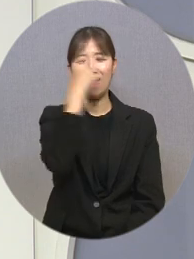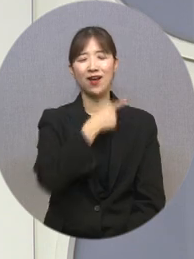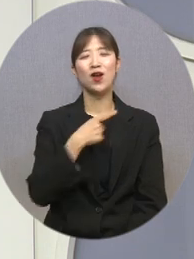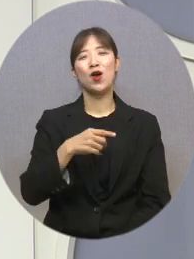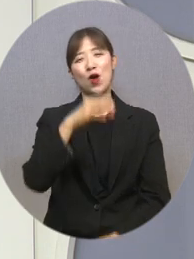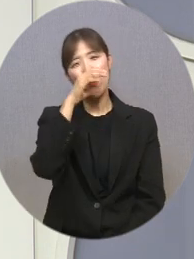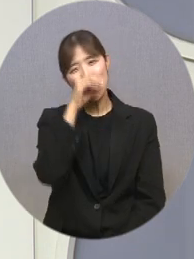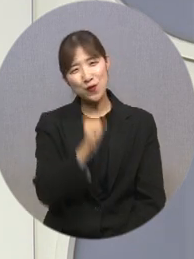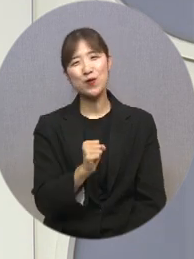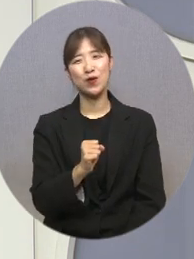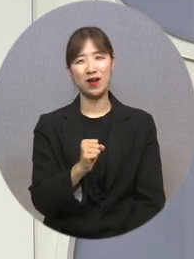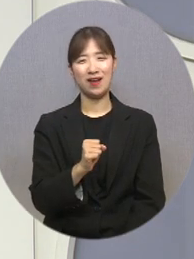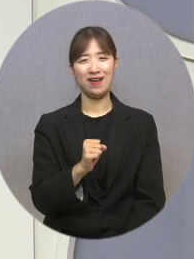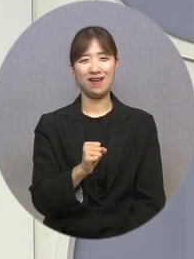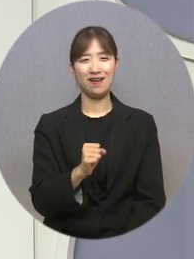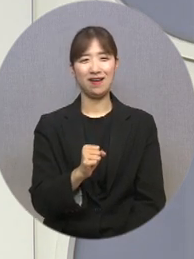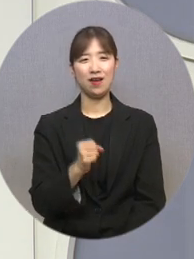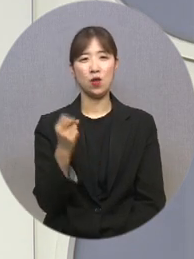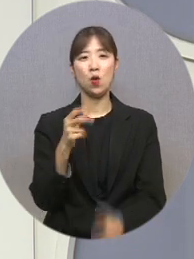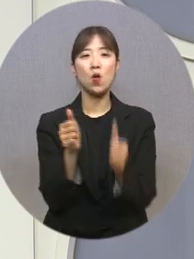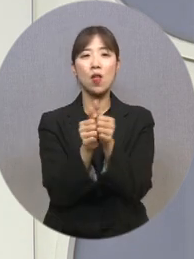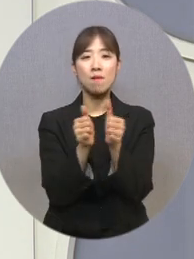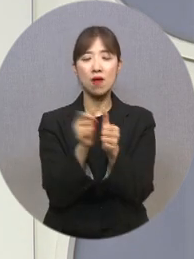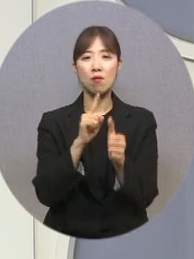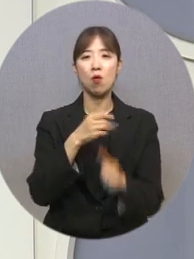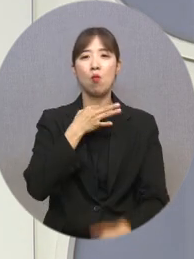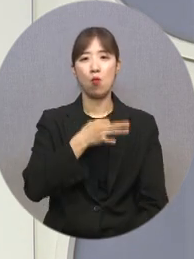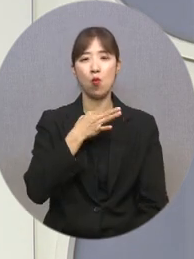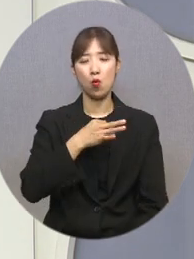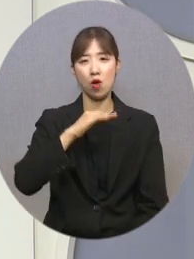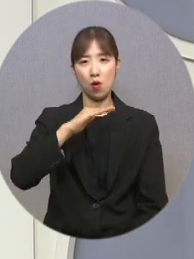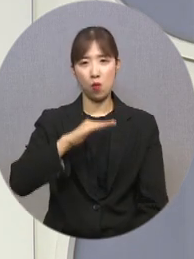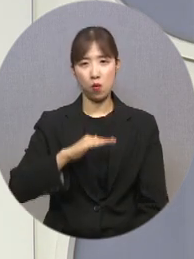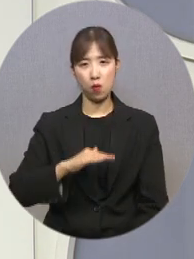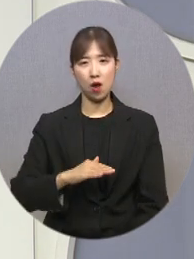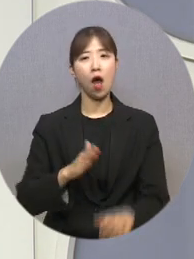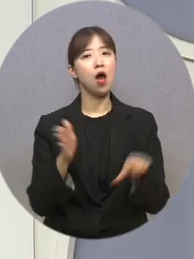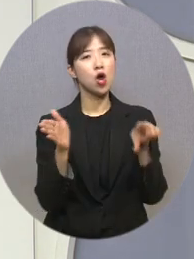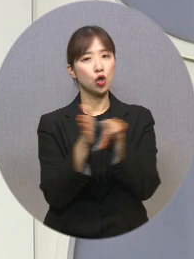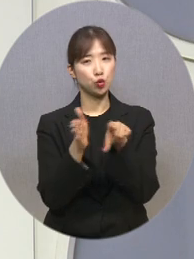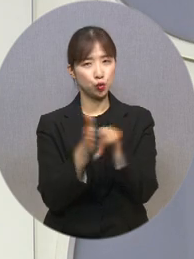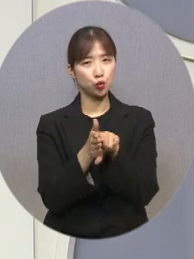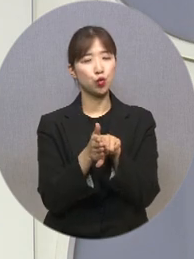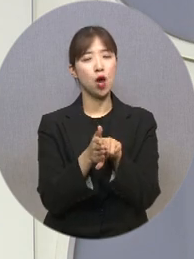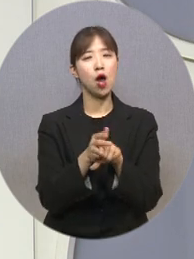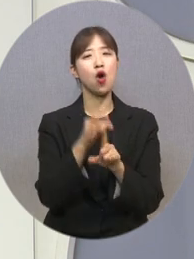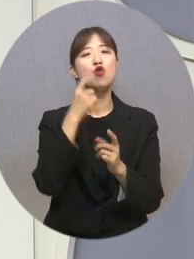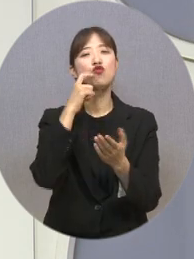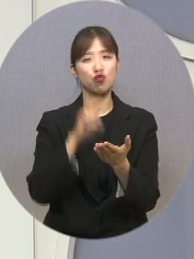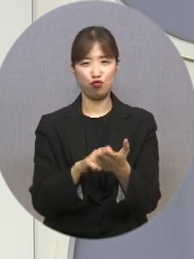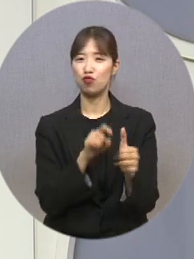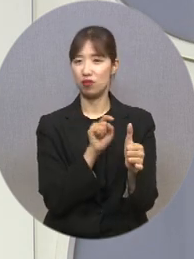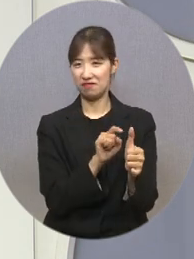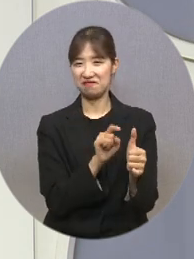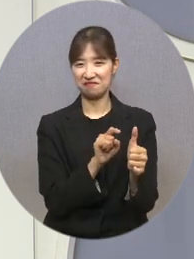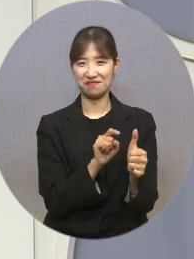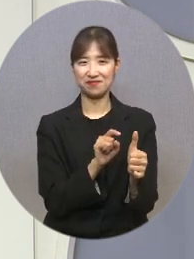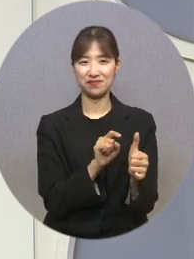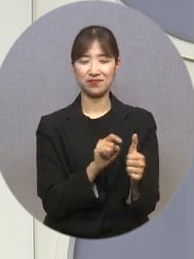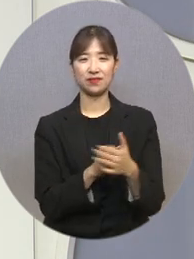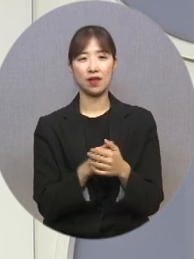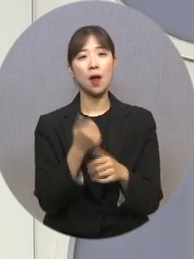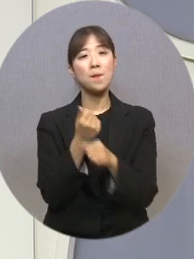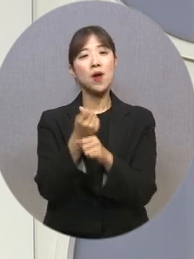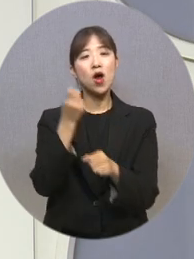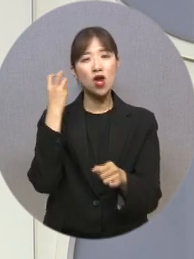하고 있고 굉장히 또 남자인 경우는 또 중저음에 굉장히 신뢰가는 목소리로 예. 이렇게 해서 접근을 하고 그 몇 년